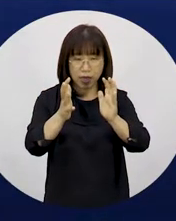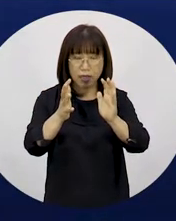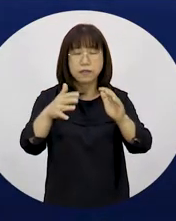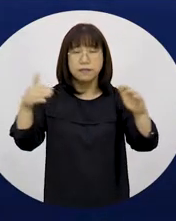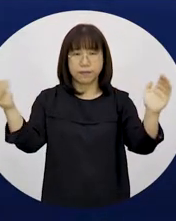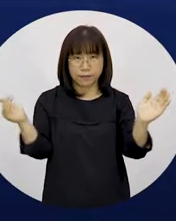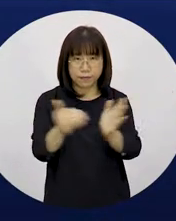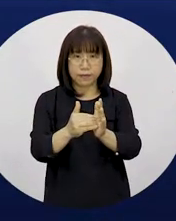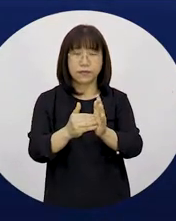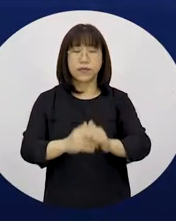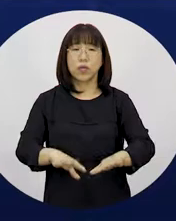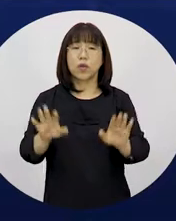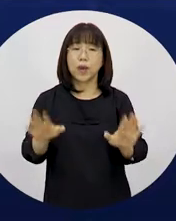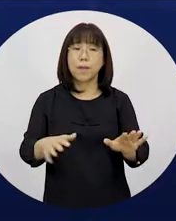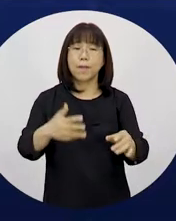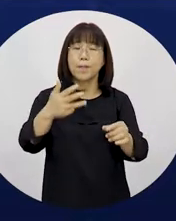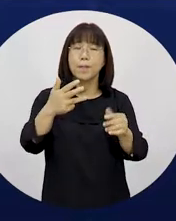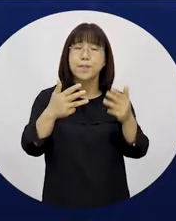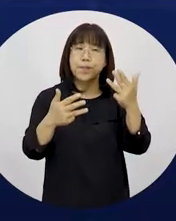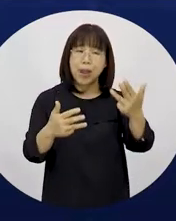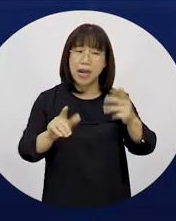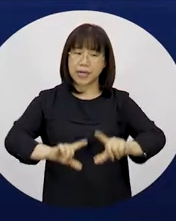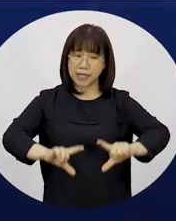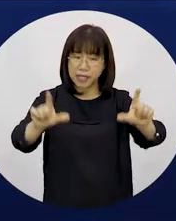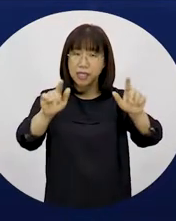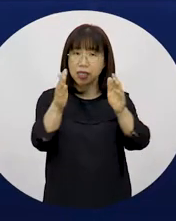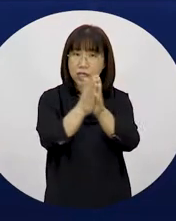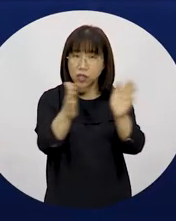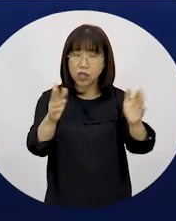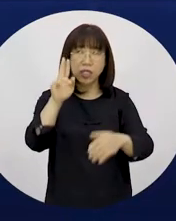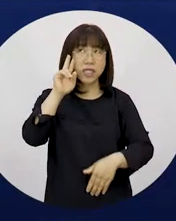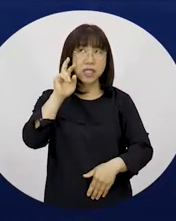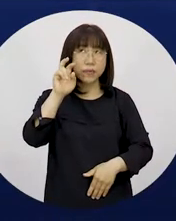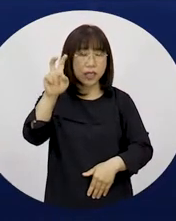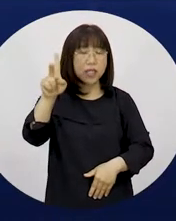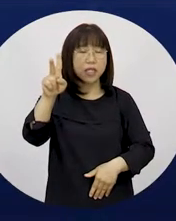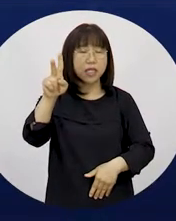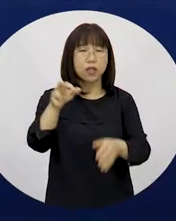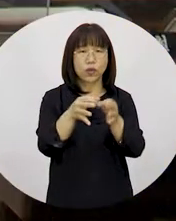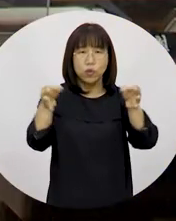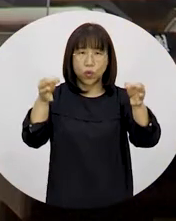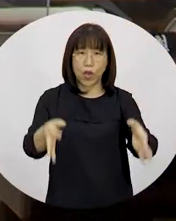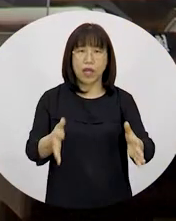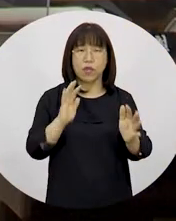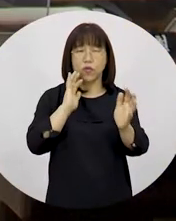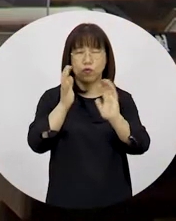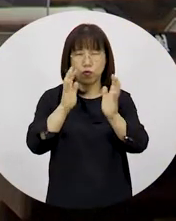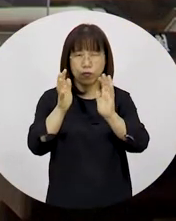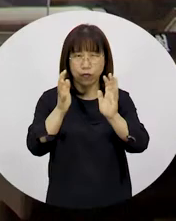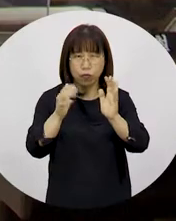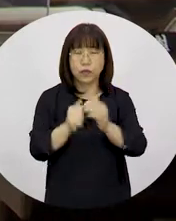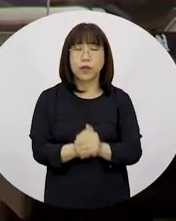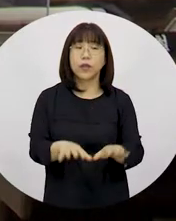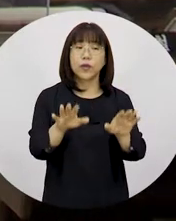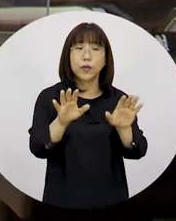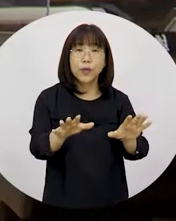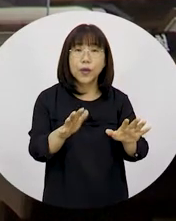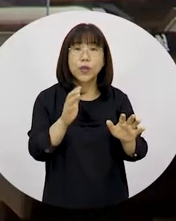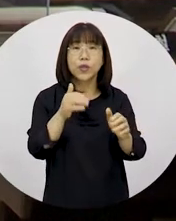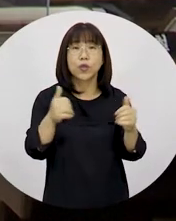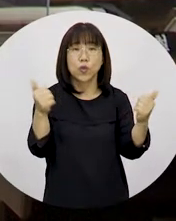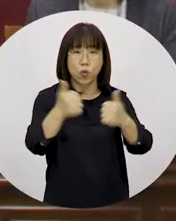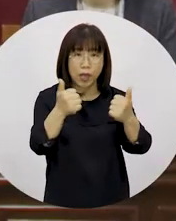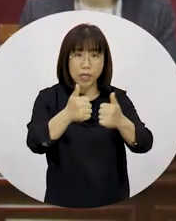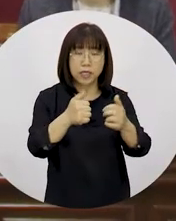이번 제 1차 정례회 는 지난 8일 대회에 22일간 열렸습니다 이날 열린 2차 본회의 에서는